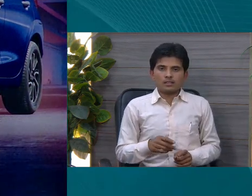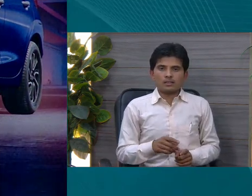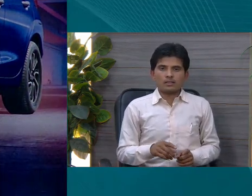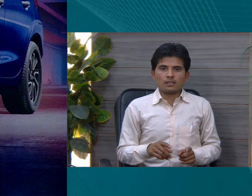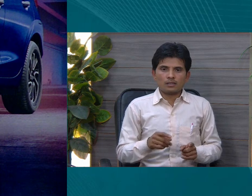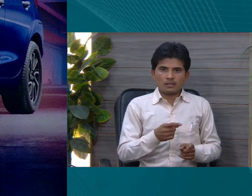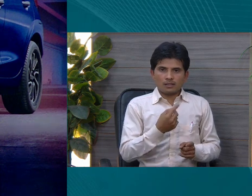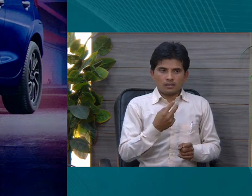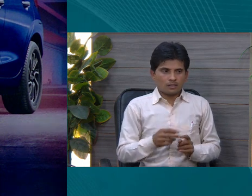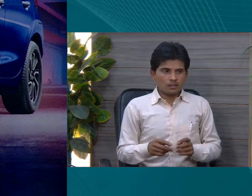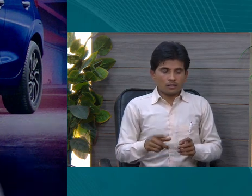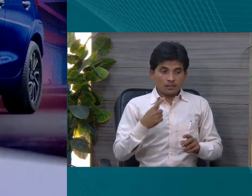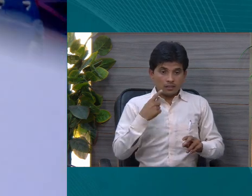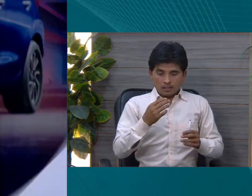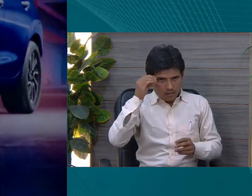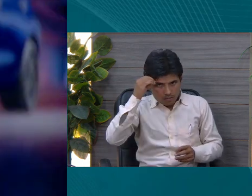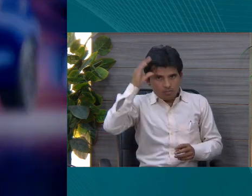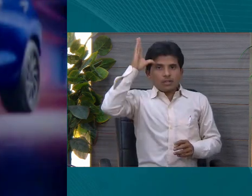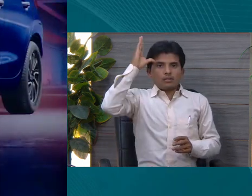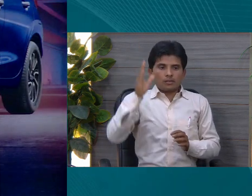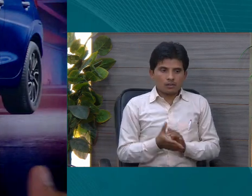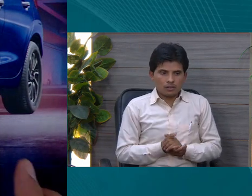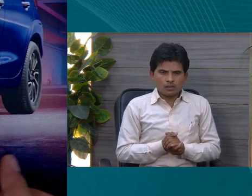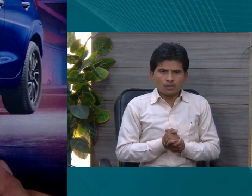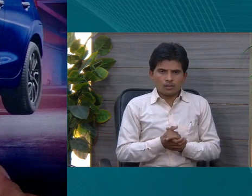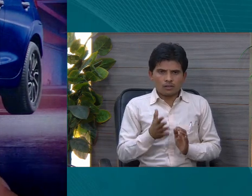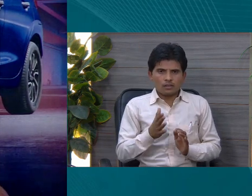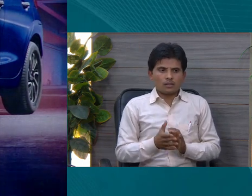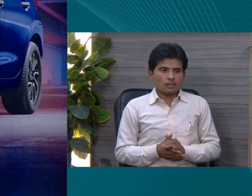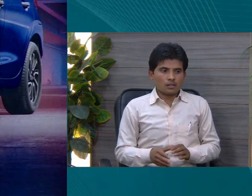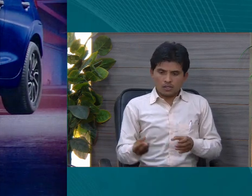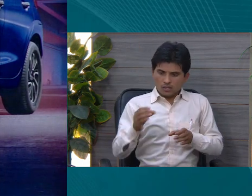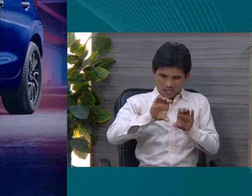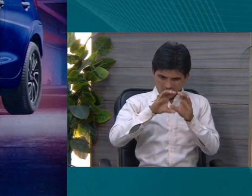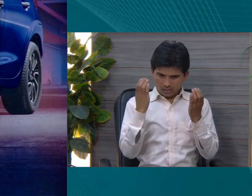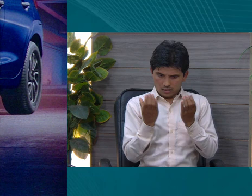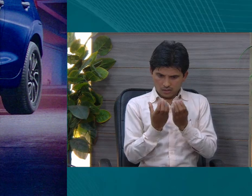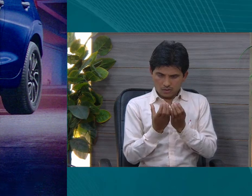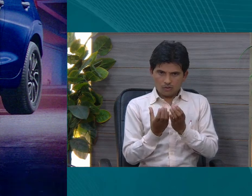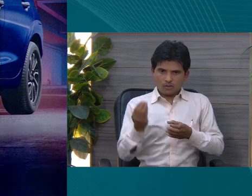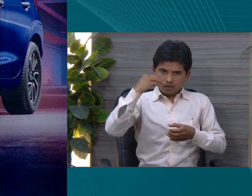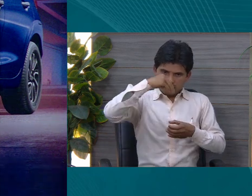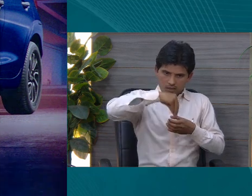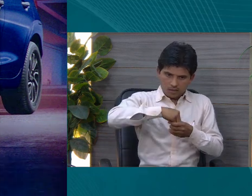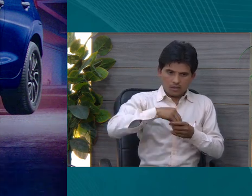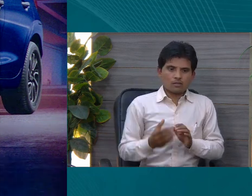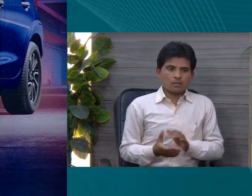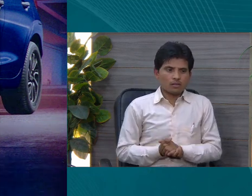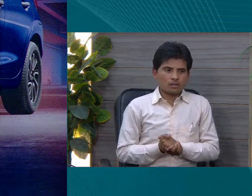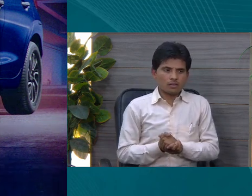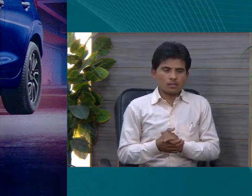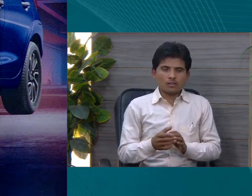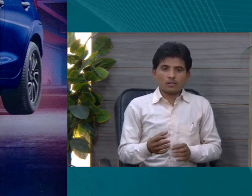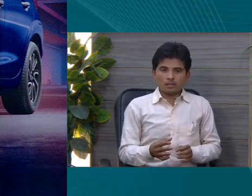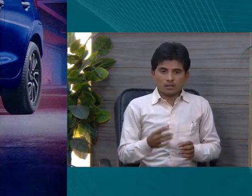लेकिन अवेयरनेस की कमी से जो पॉइंट रुक है उसमें नहीं होते तो इस टैबलेट का क्या